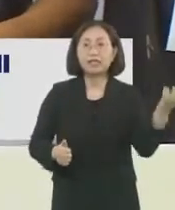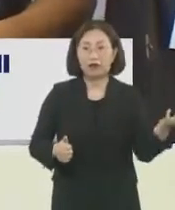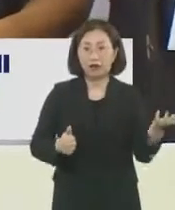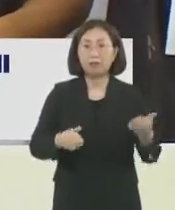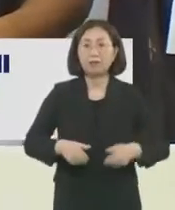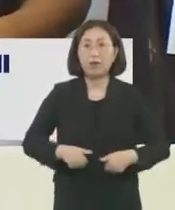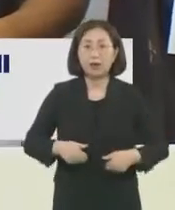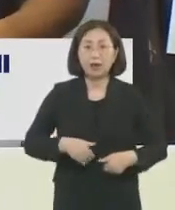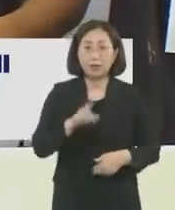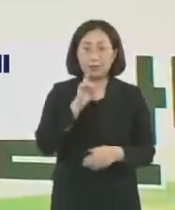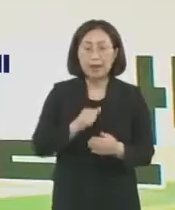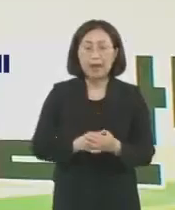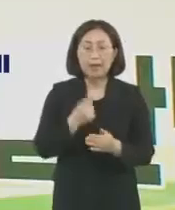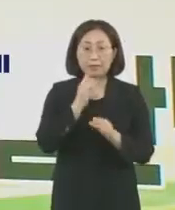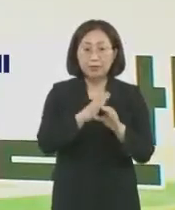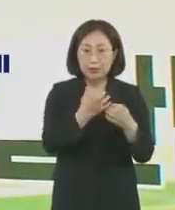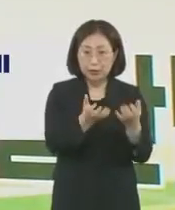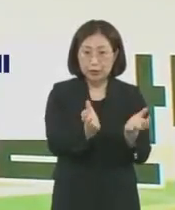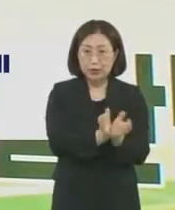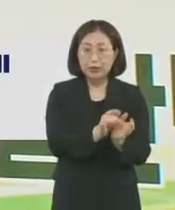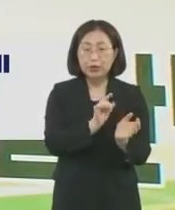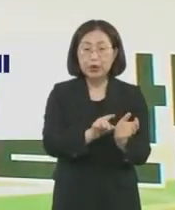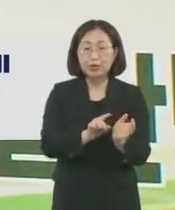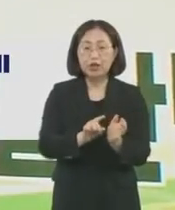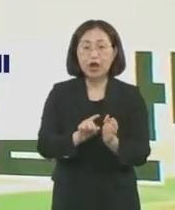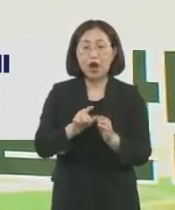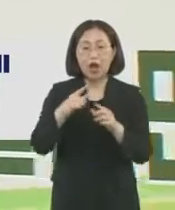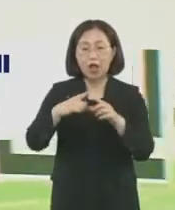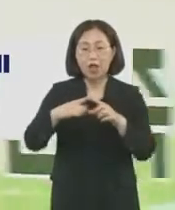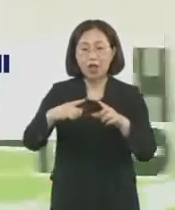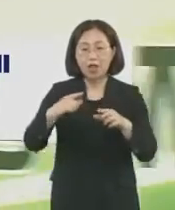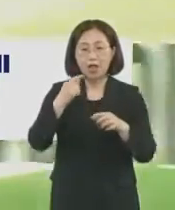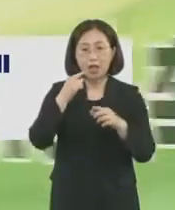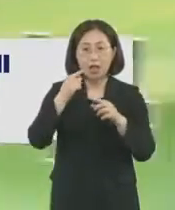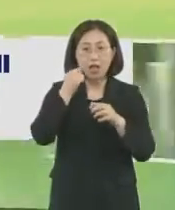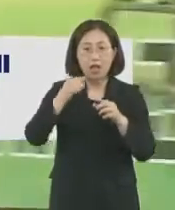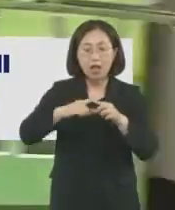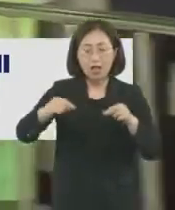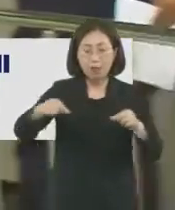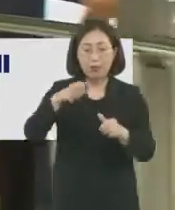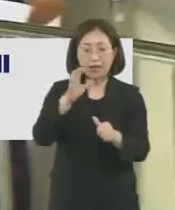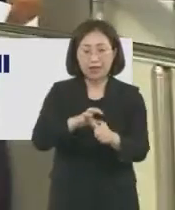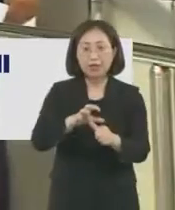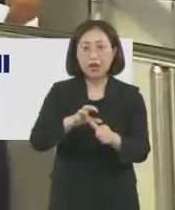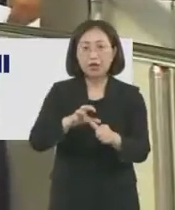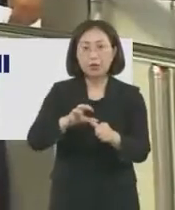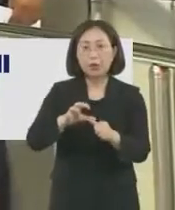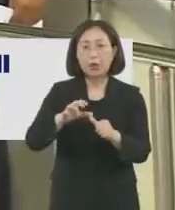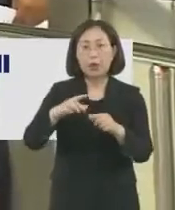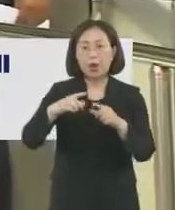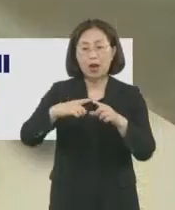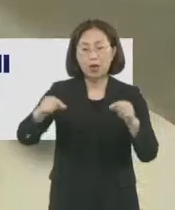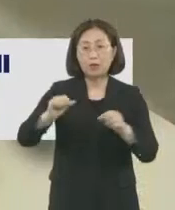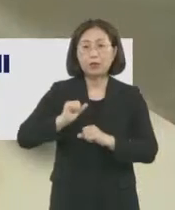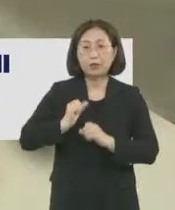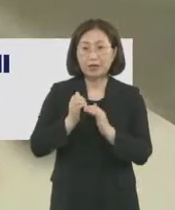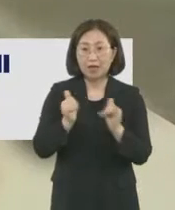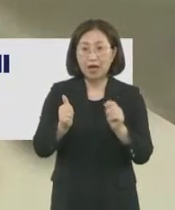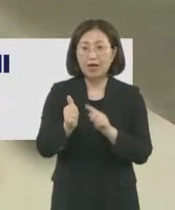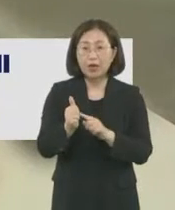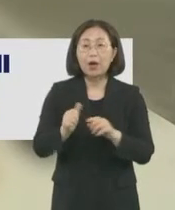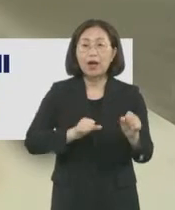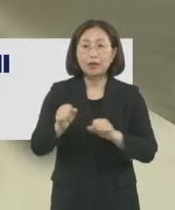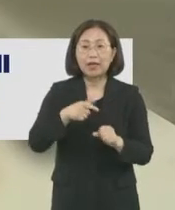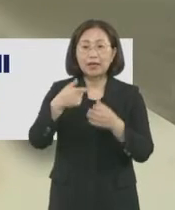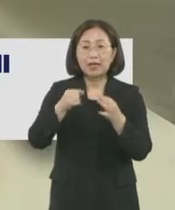민족문제연구소 와 대전 민주 게임 은 일제 강점기의 일본 관동군 헌병 으로 항일 독립투사 를 탄압한 김창룡 을 비롯해